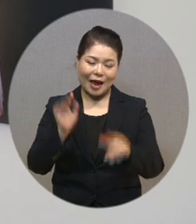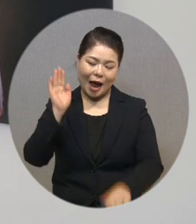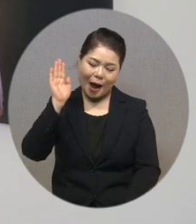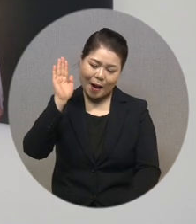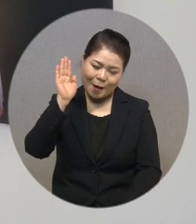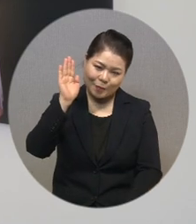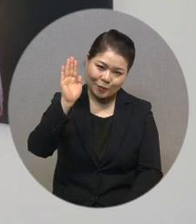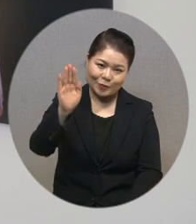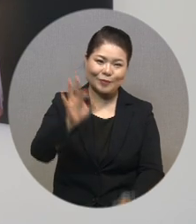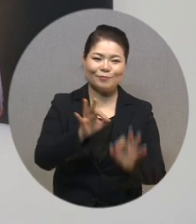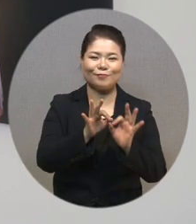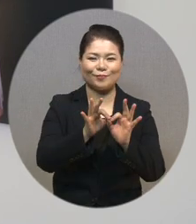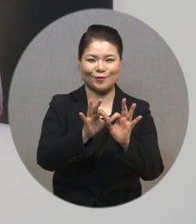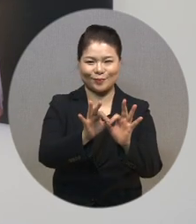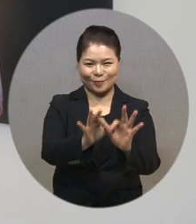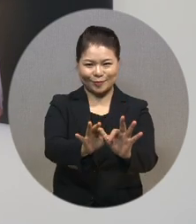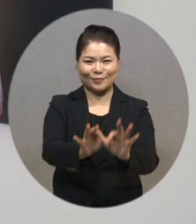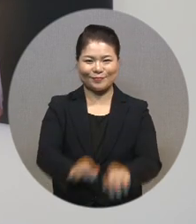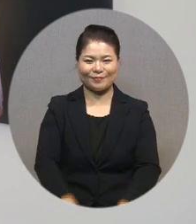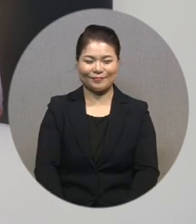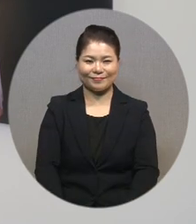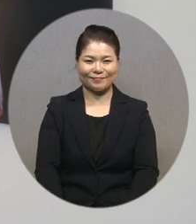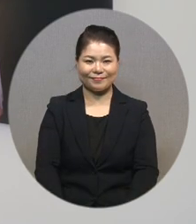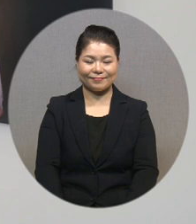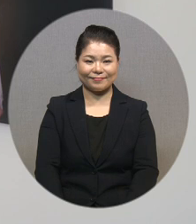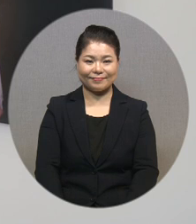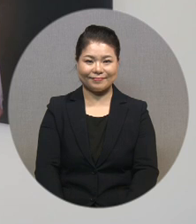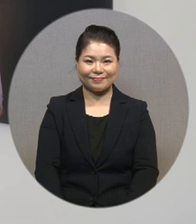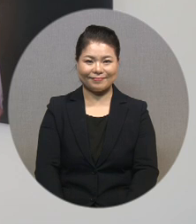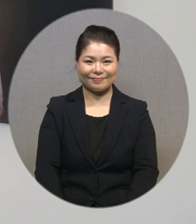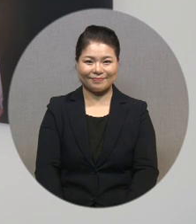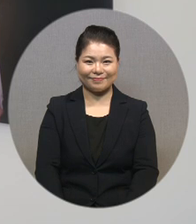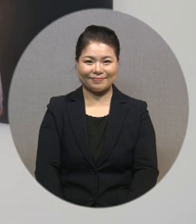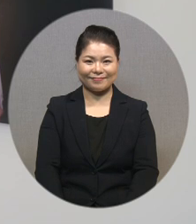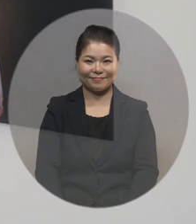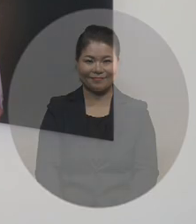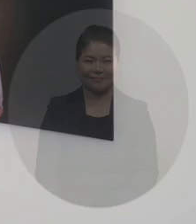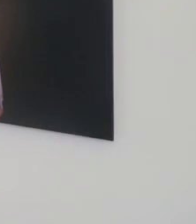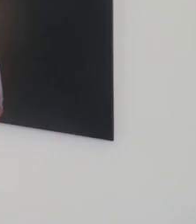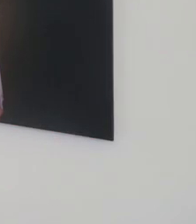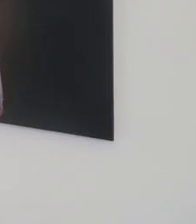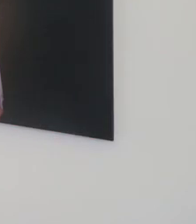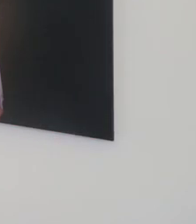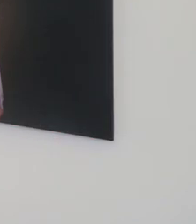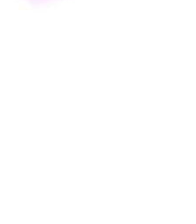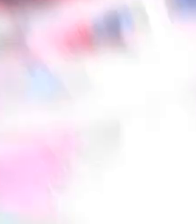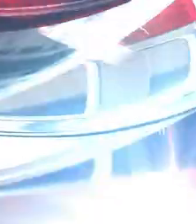앞으로도 계속될 것입니다. 복지TV 뉴스 이영주입니다.